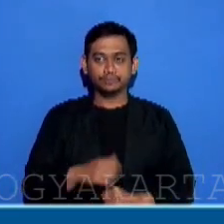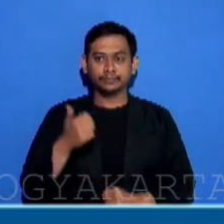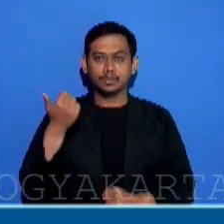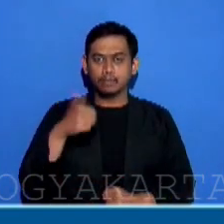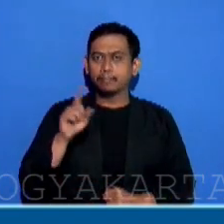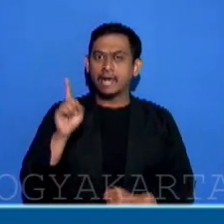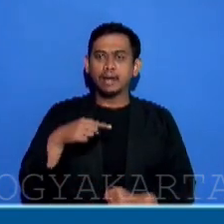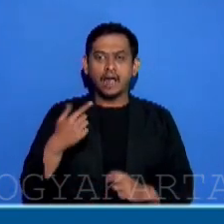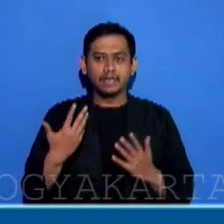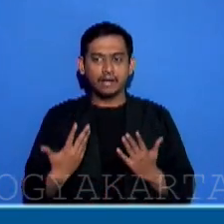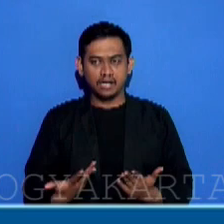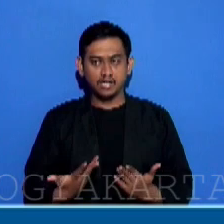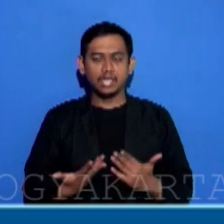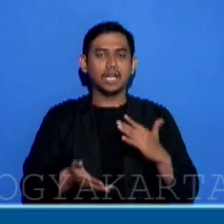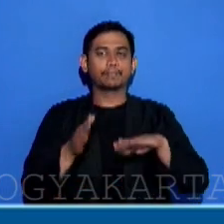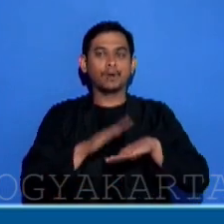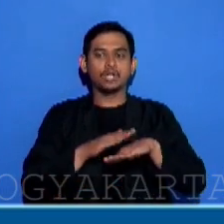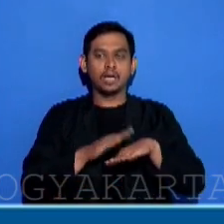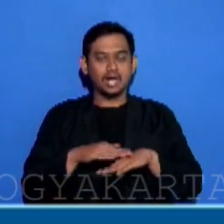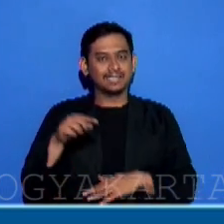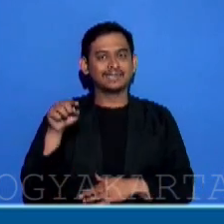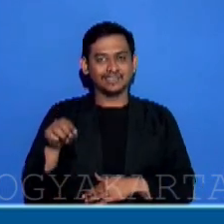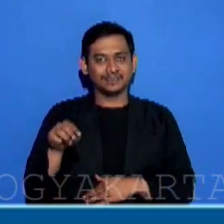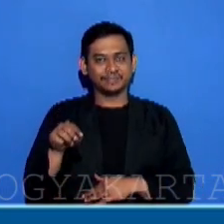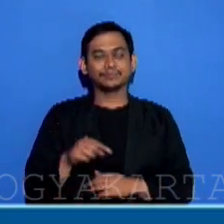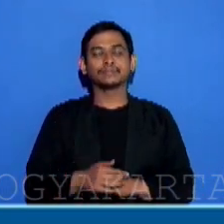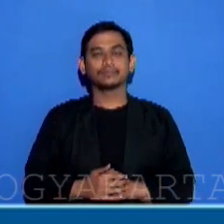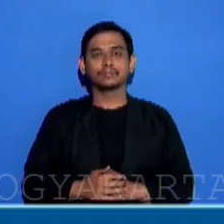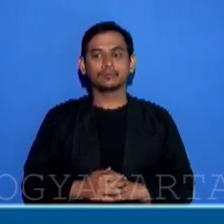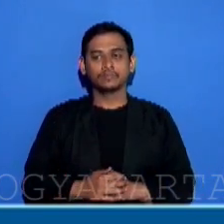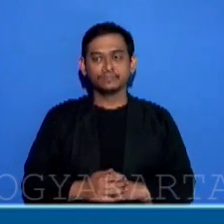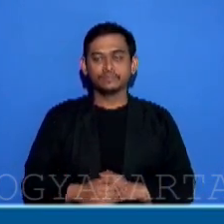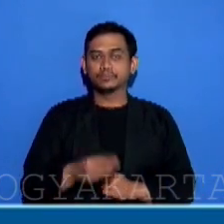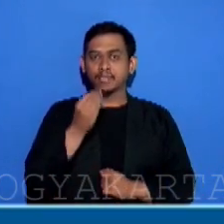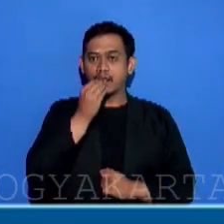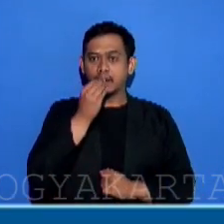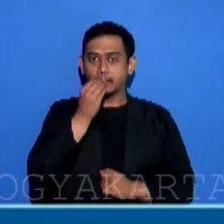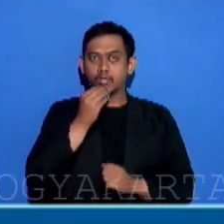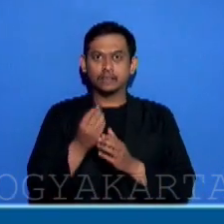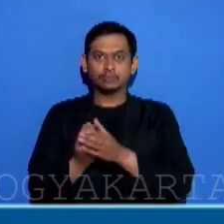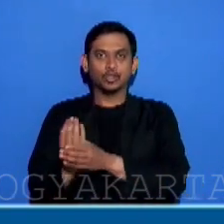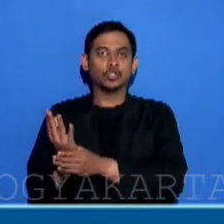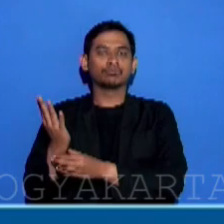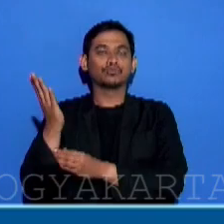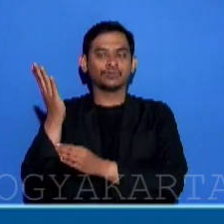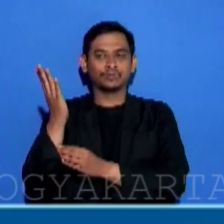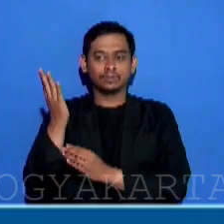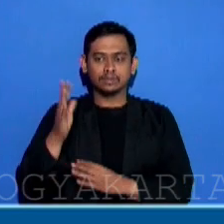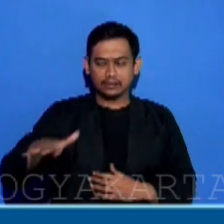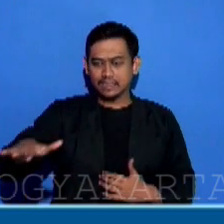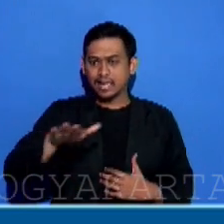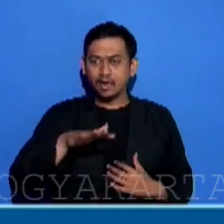Kajeng men k saking Sekar Inang kahuhan